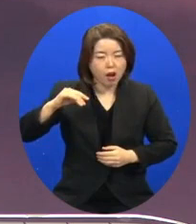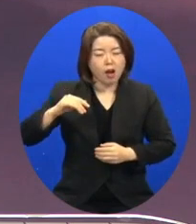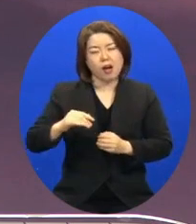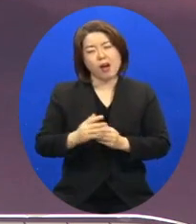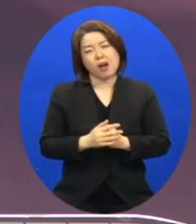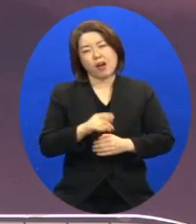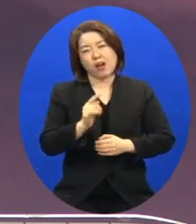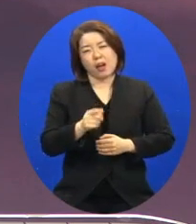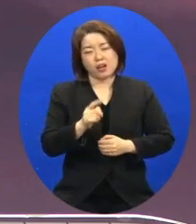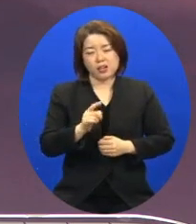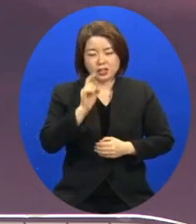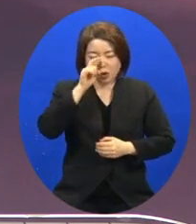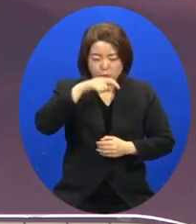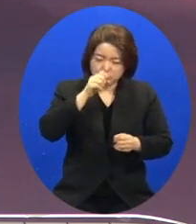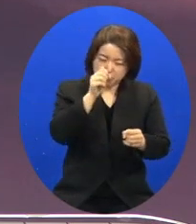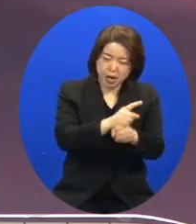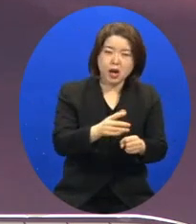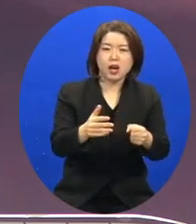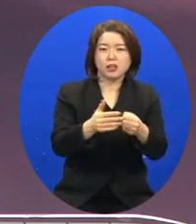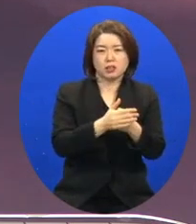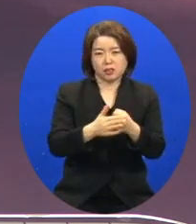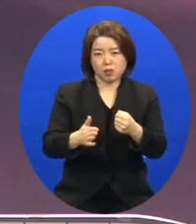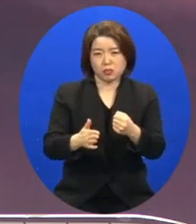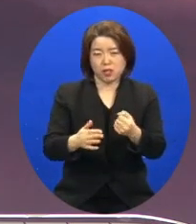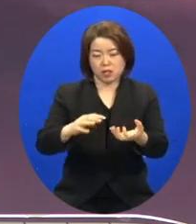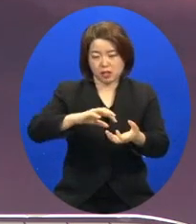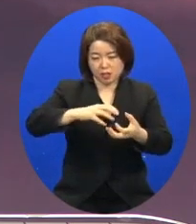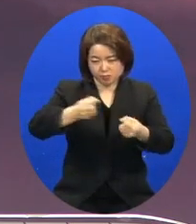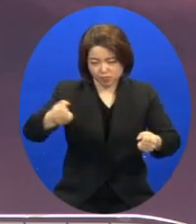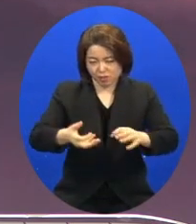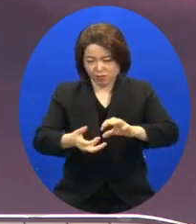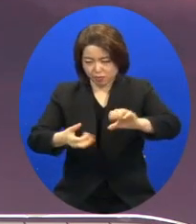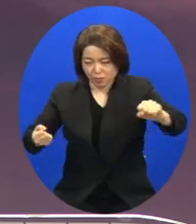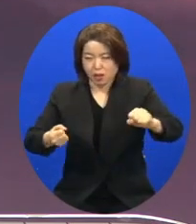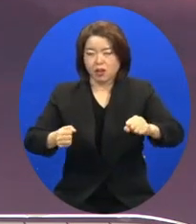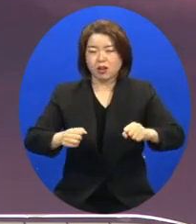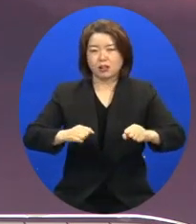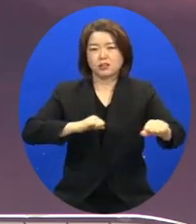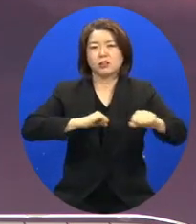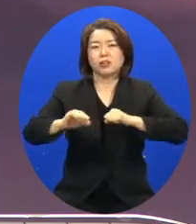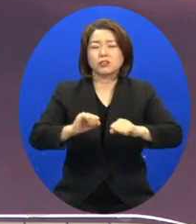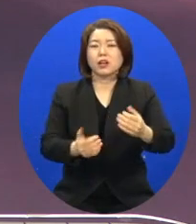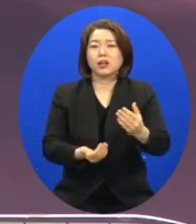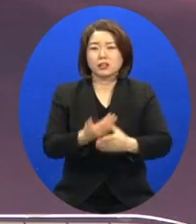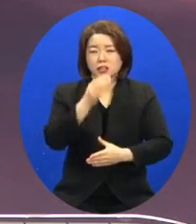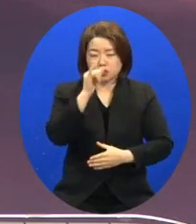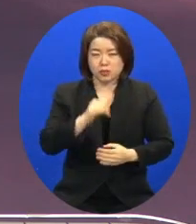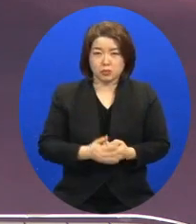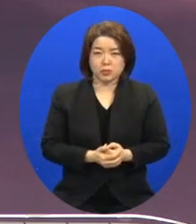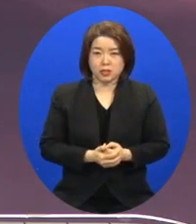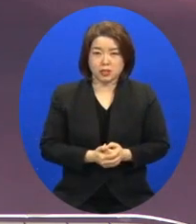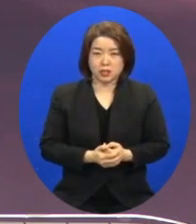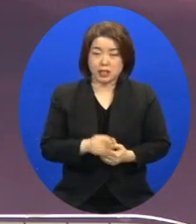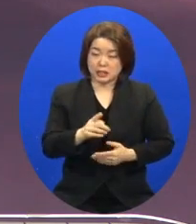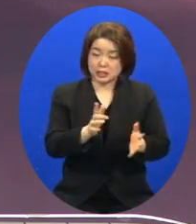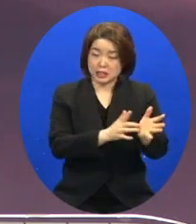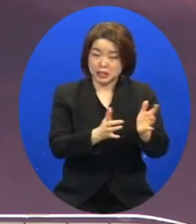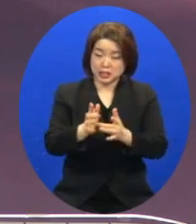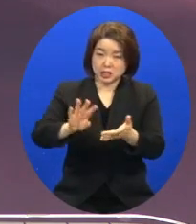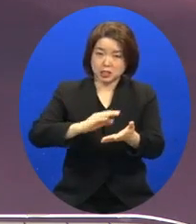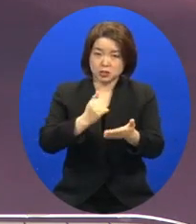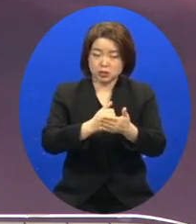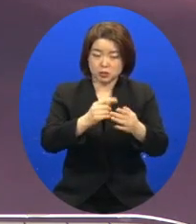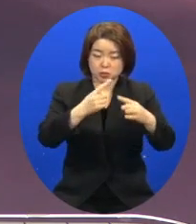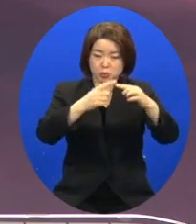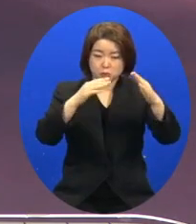타락한 본성에 의해서 분열의 역사들인 것이요. 그게 예수 그리스도의 교회 안에 그대로